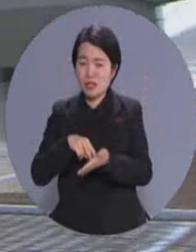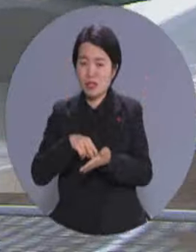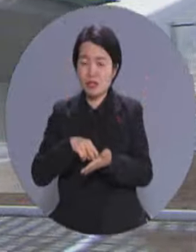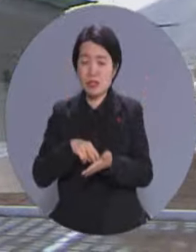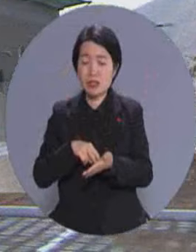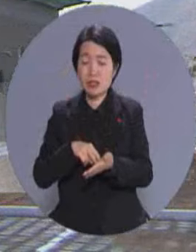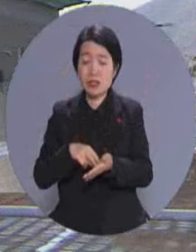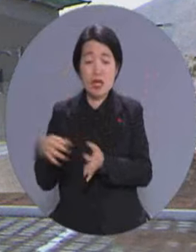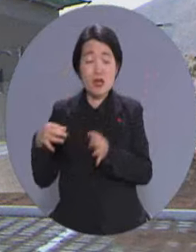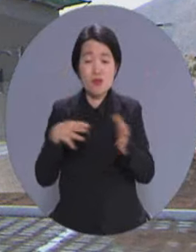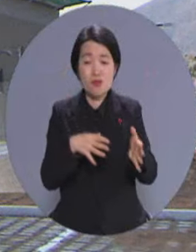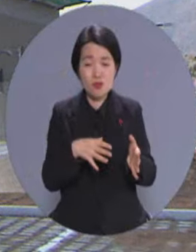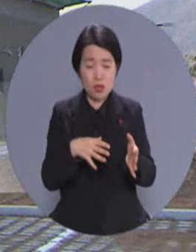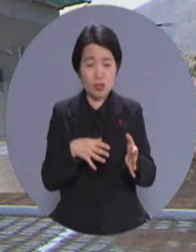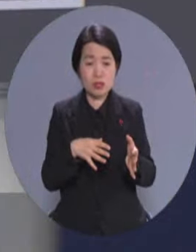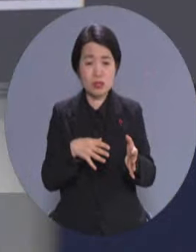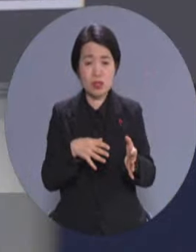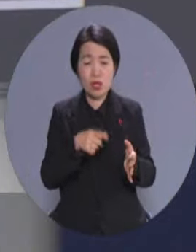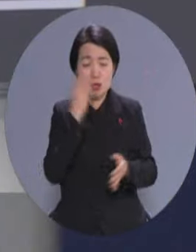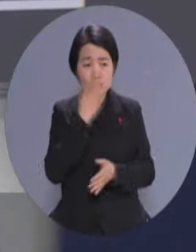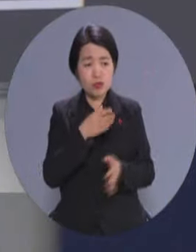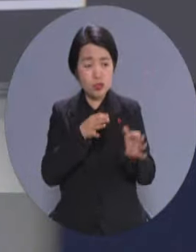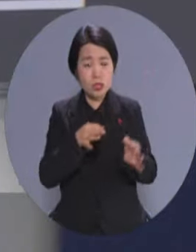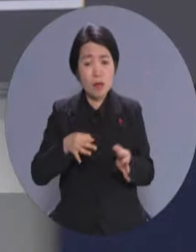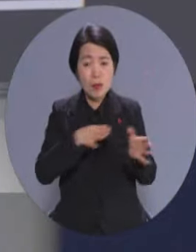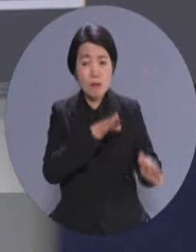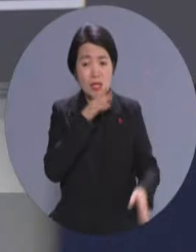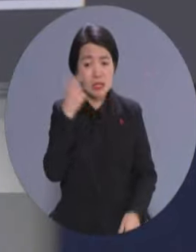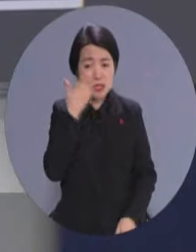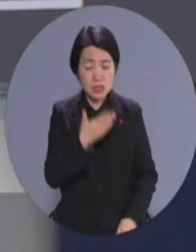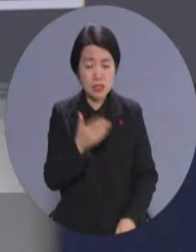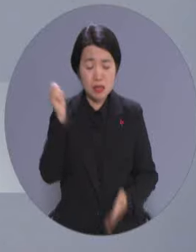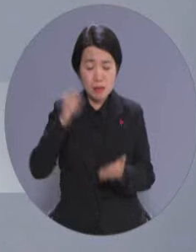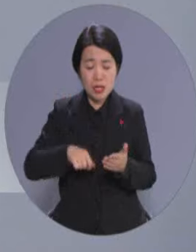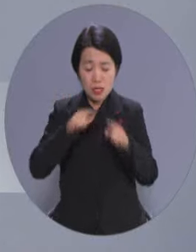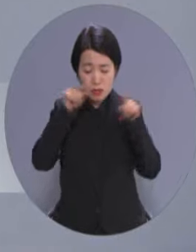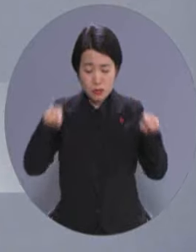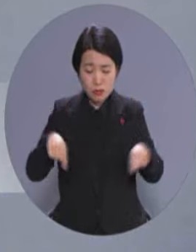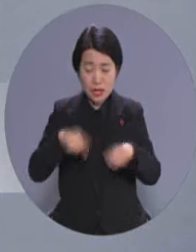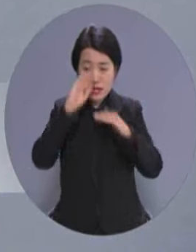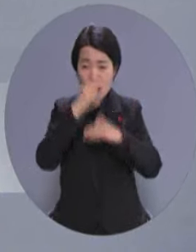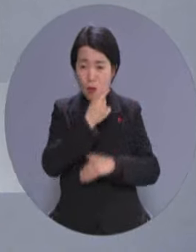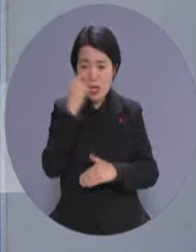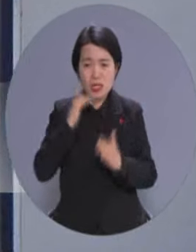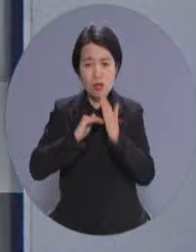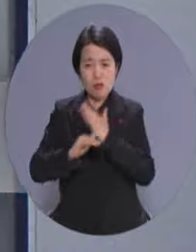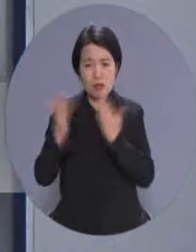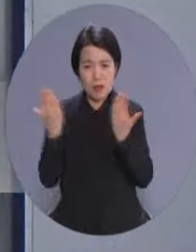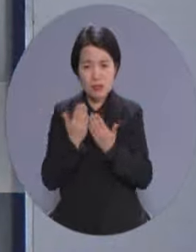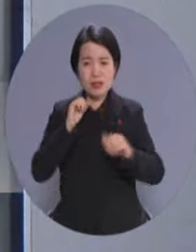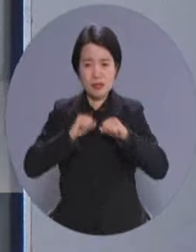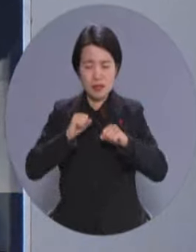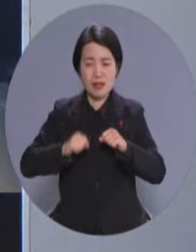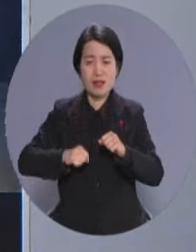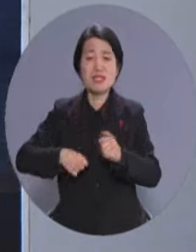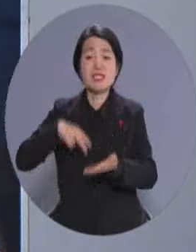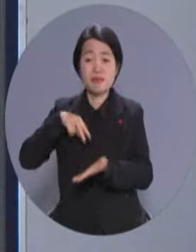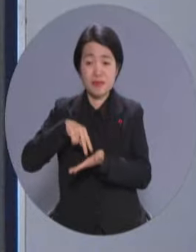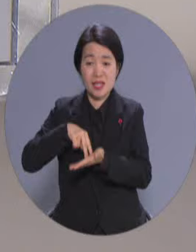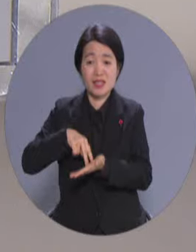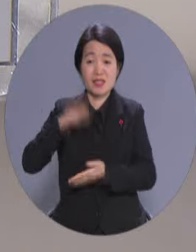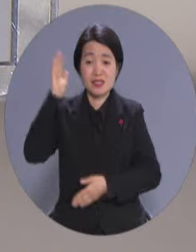지정한 기부금 납부 기관이 법적으로 적절한지 등 판결문의 내용을 검토한 뒤 대응 방향을 결정하겠다고